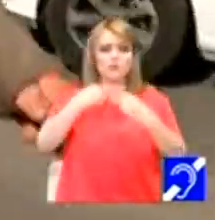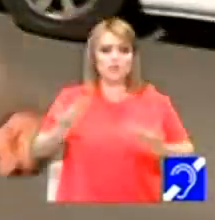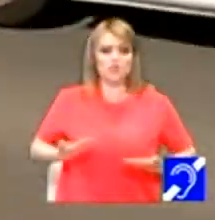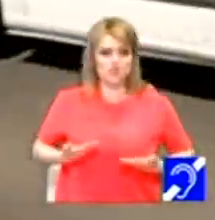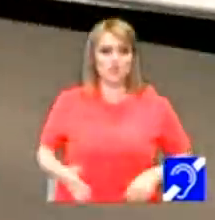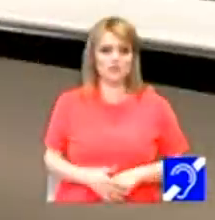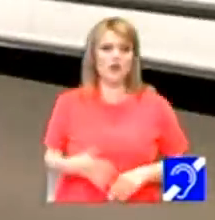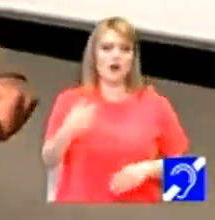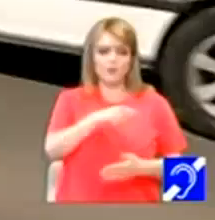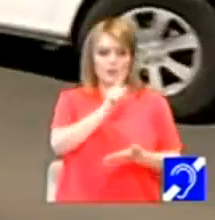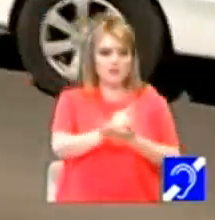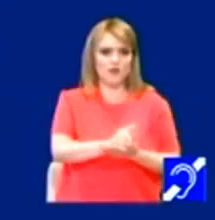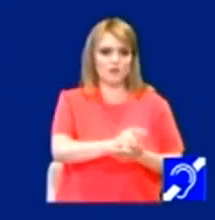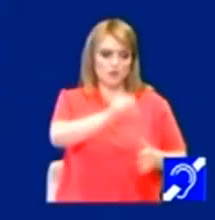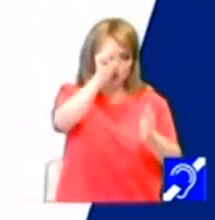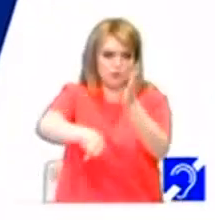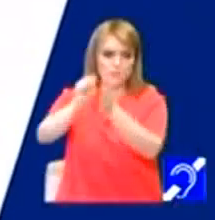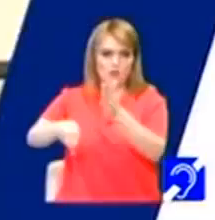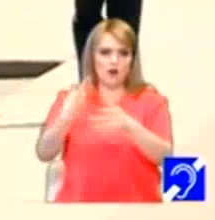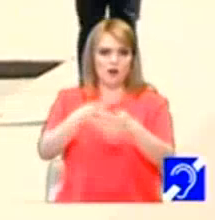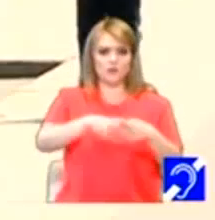în Duhul lui Dumnezeu, zdohnesc microbii.